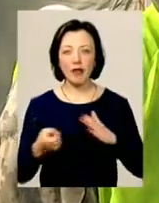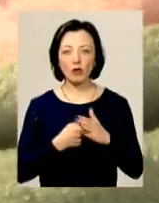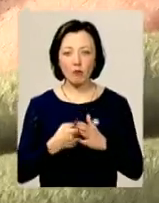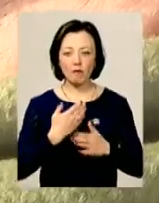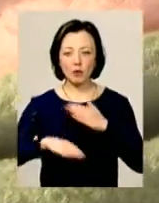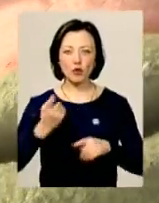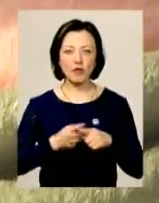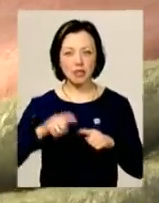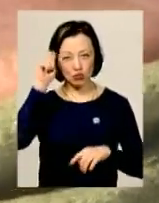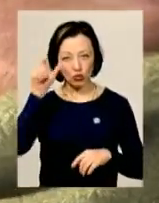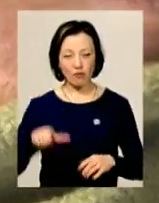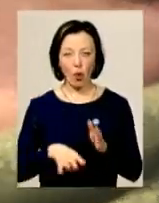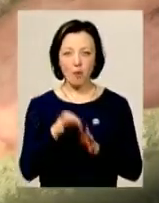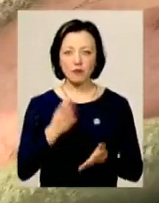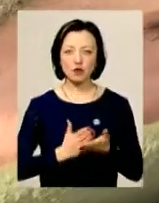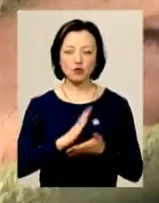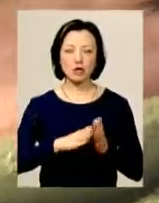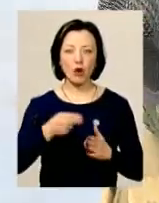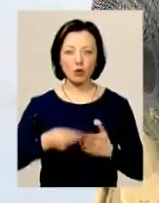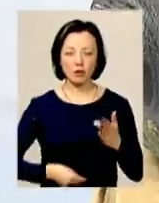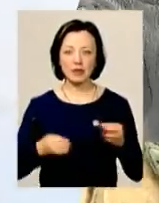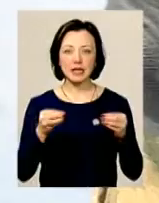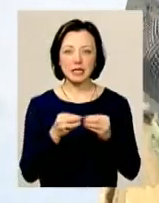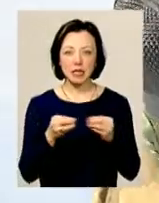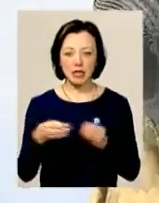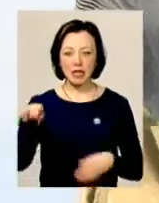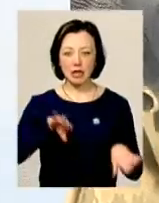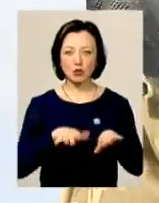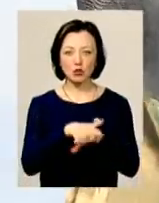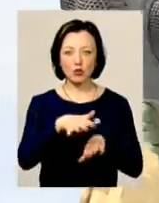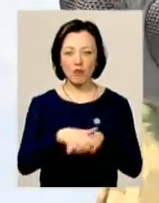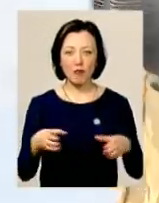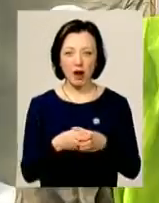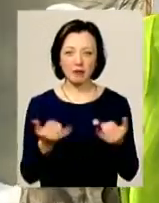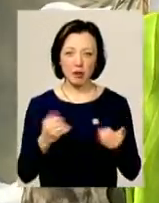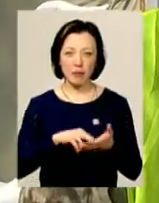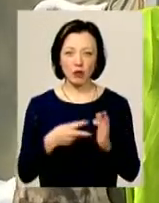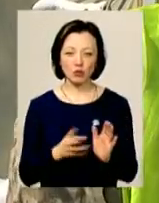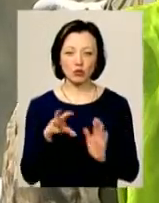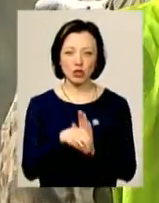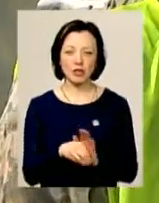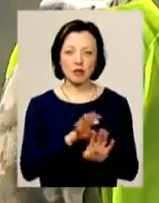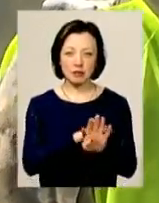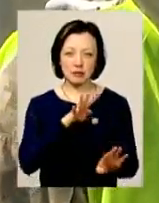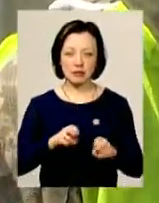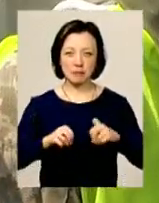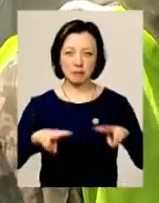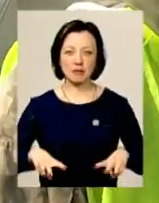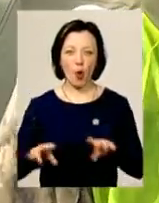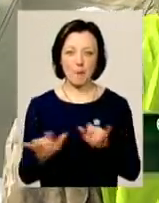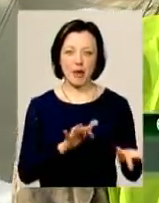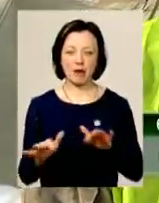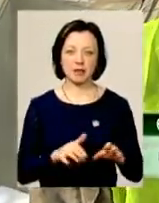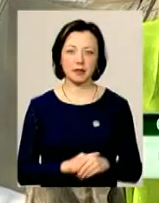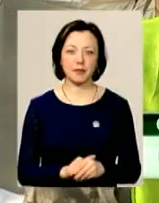цей чоловік. Потім обрав службу за контрактом. Служив у 10-й гірсько-штурмовій бригаді. Тепер планує долучитись до лав сил спеціальних операцій.